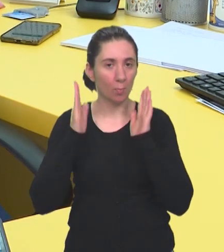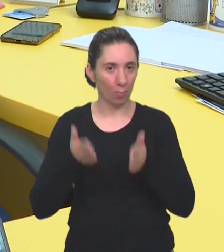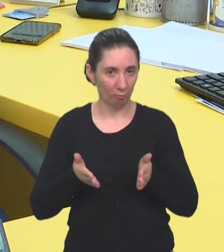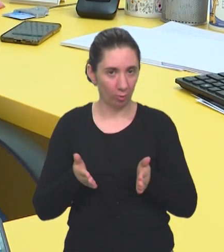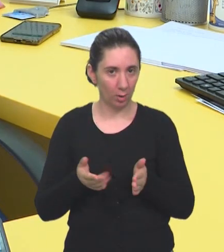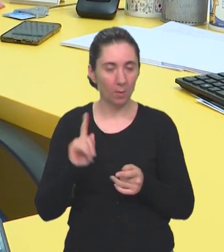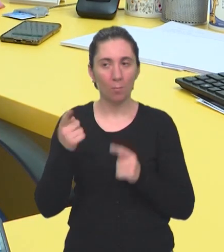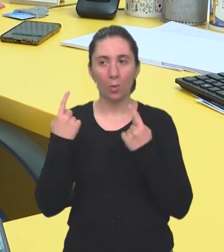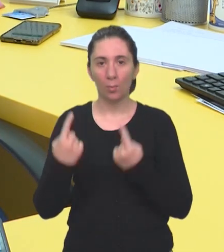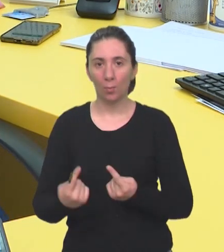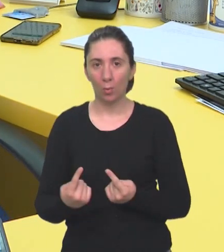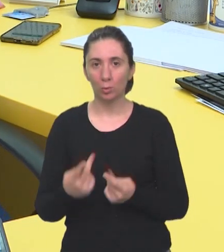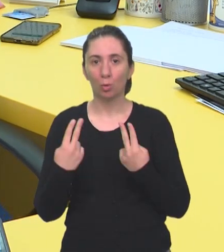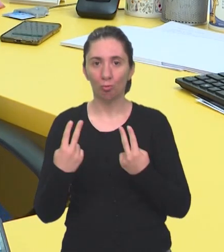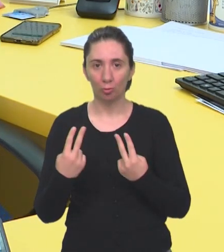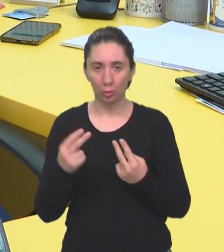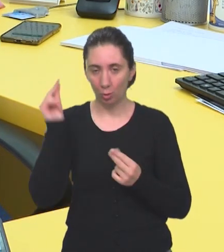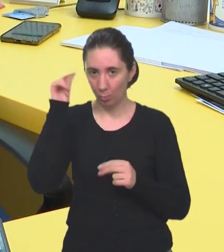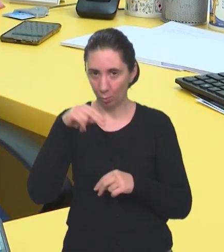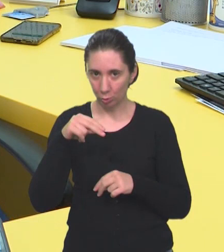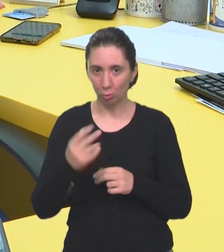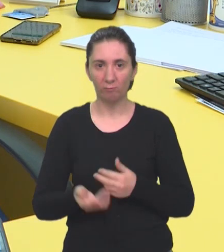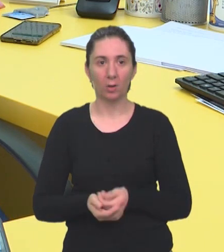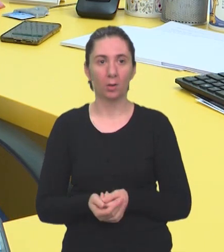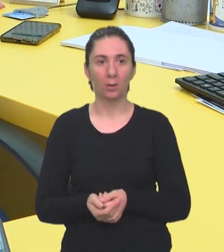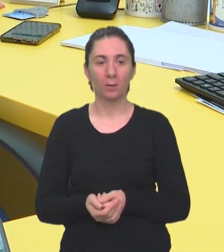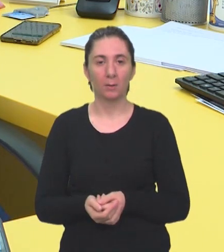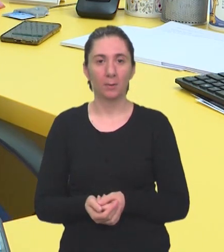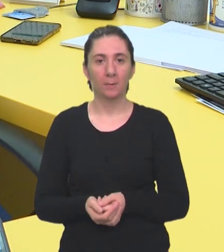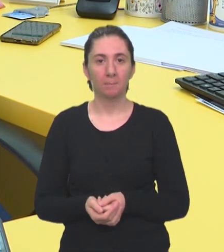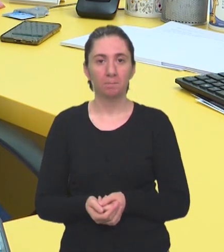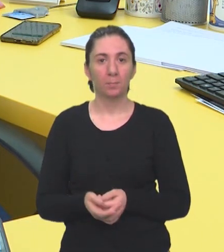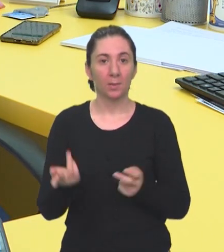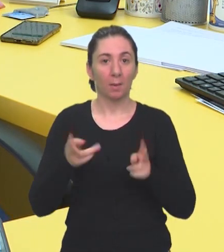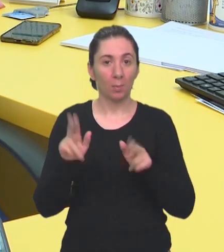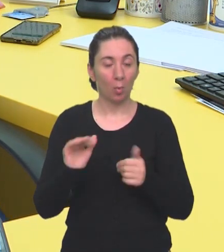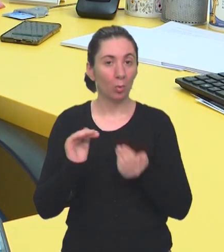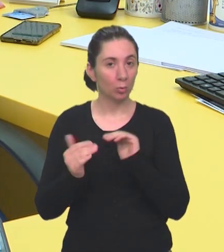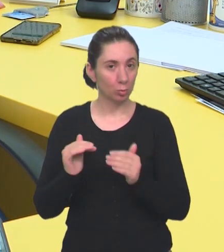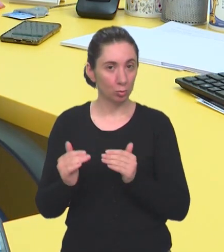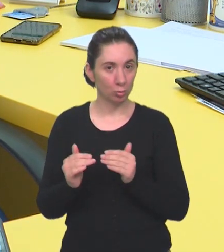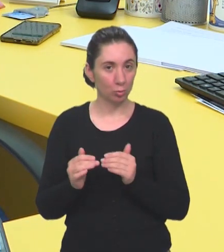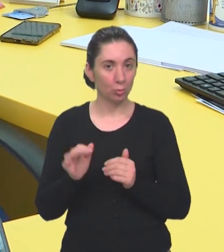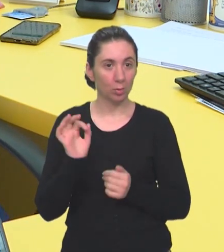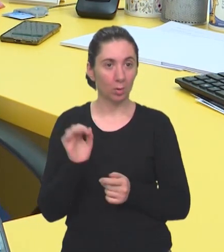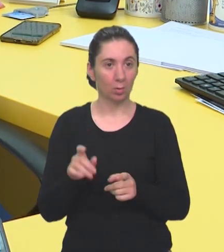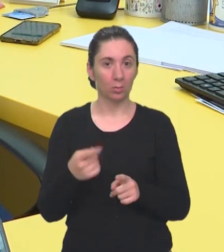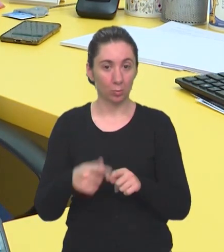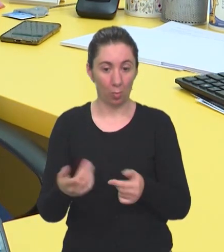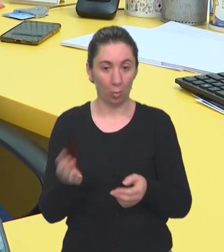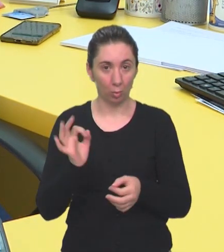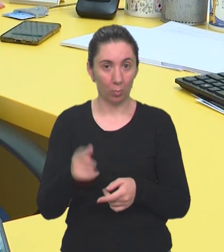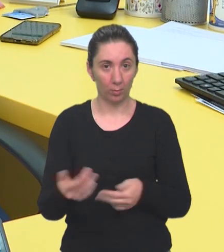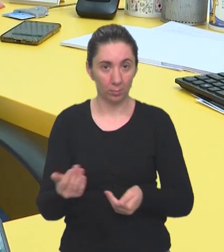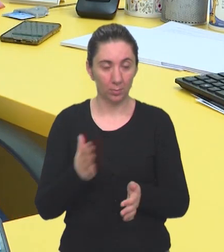povjerenje, mora postojati uvažavanje, mora postojati poštovanje nekakvo da bi mogli uopće surađivati na dobrobit tog djeteta.